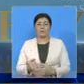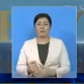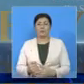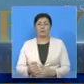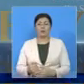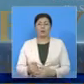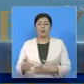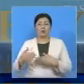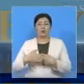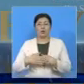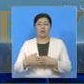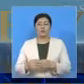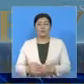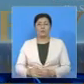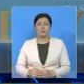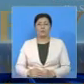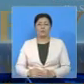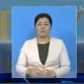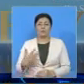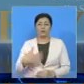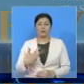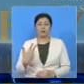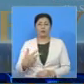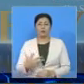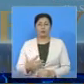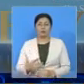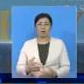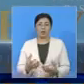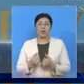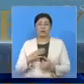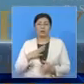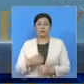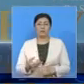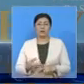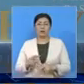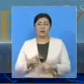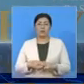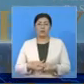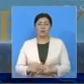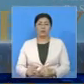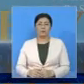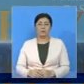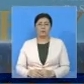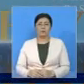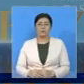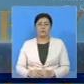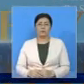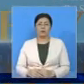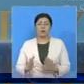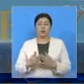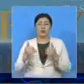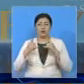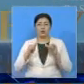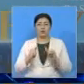қамап, 53 мал қамалды. Яғни бұл үй жануарларының